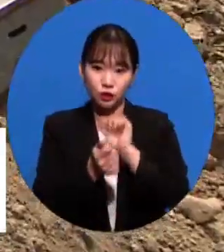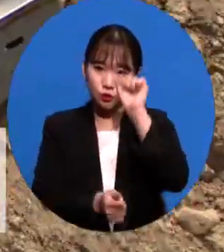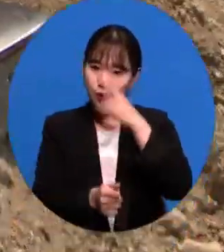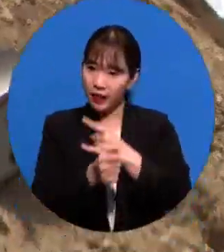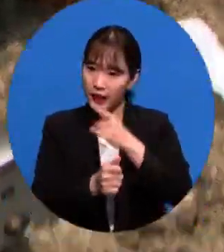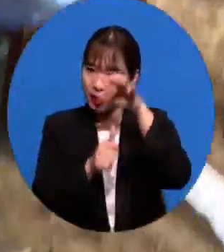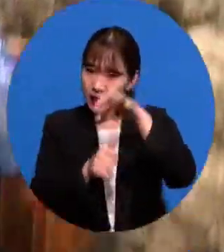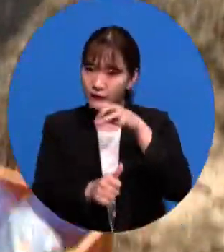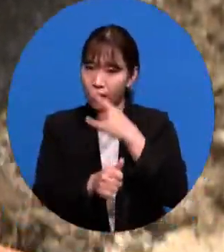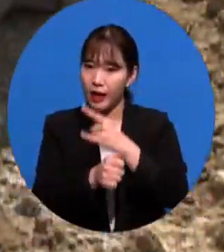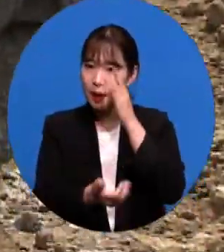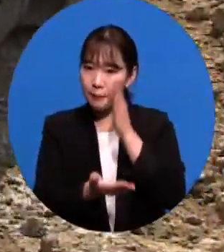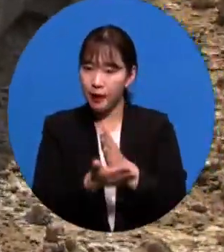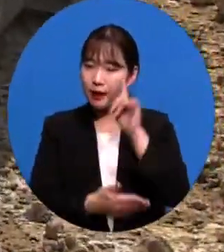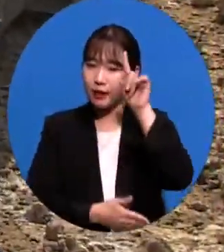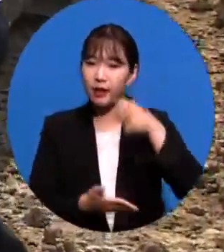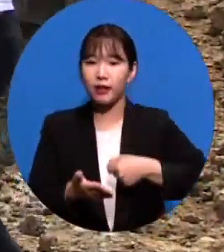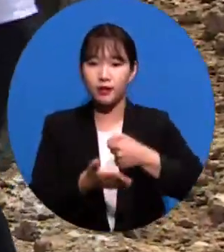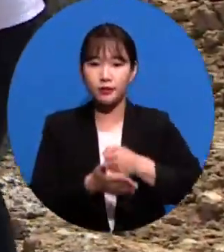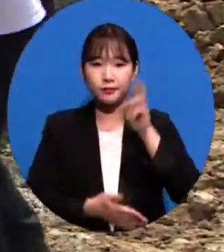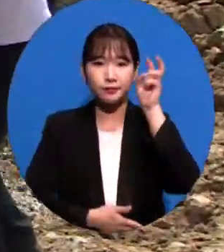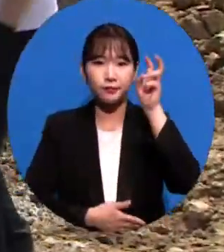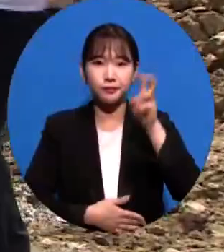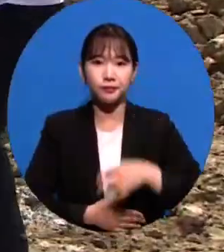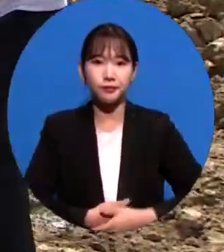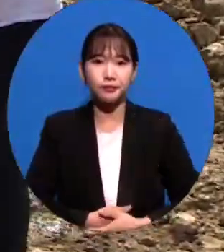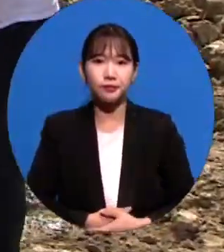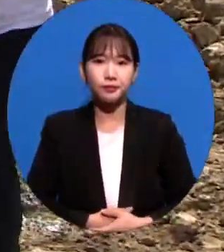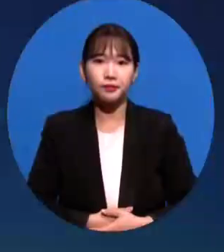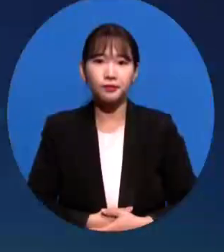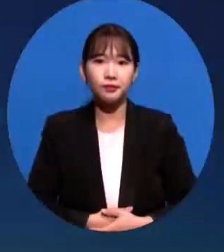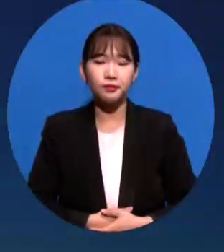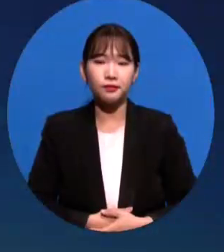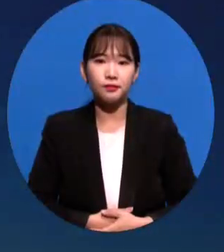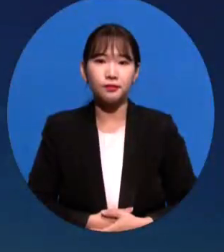여부는 내일쯤 결정될 예정입니다.